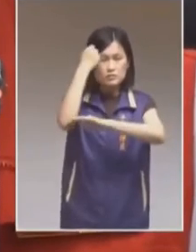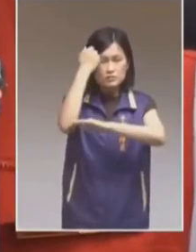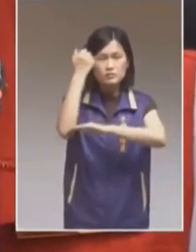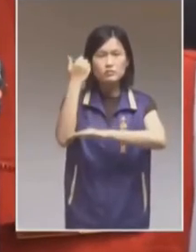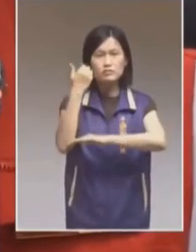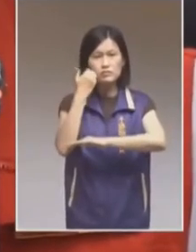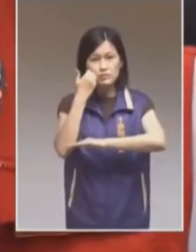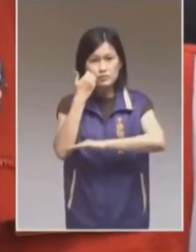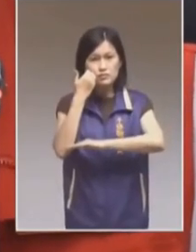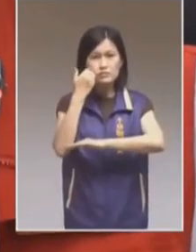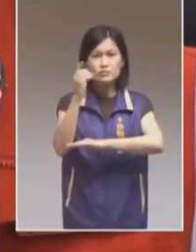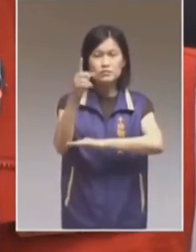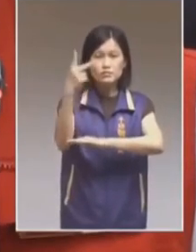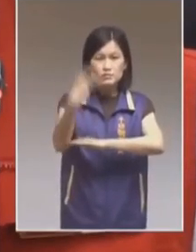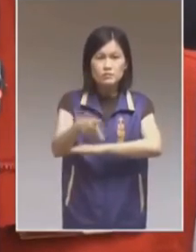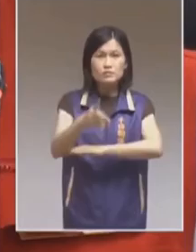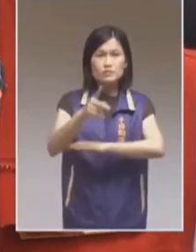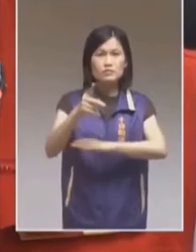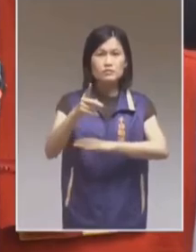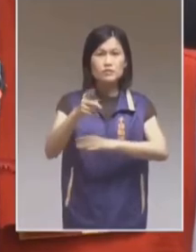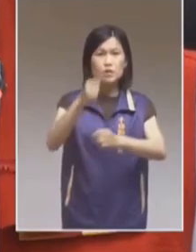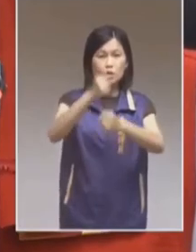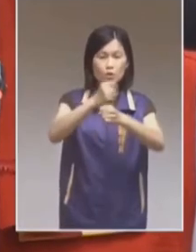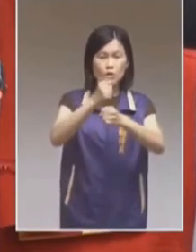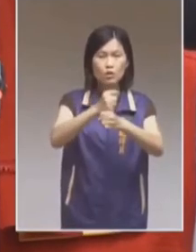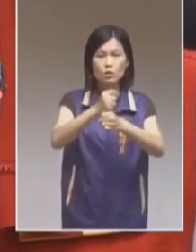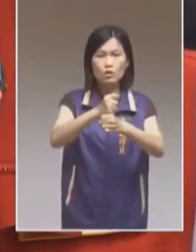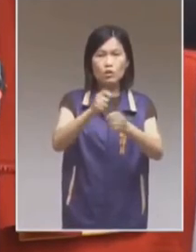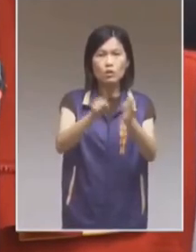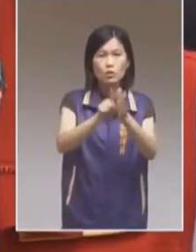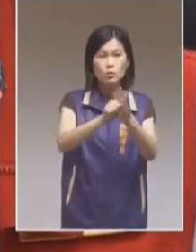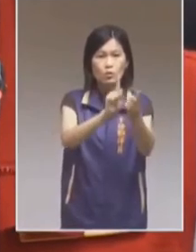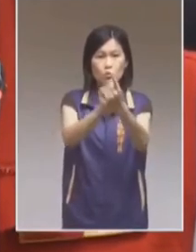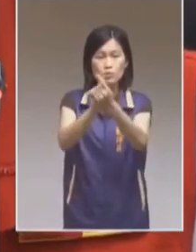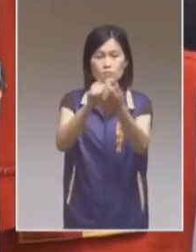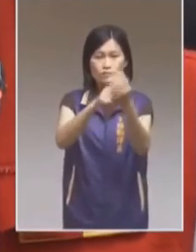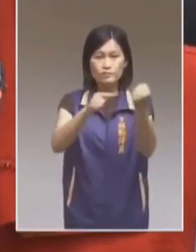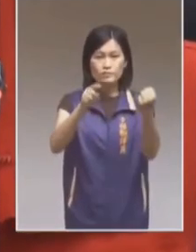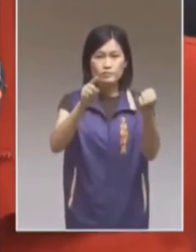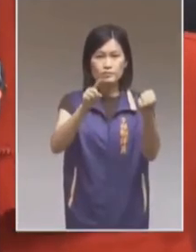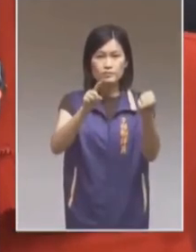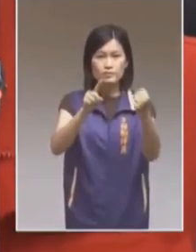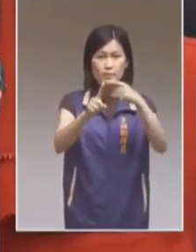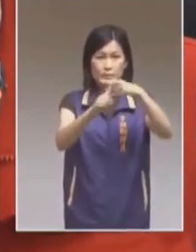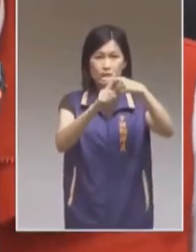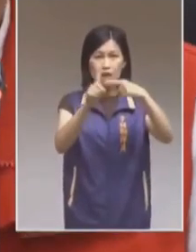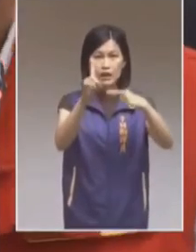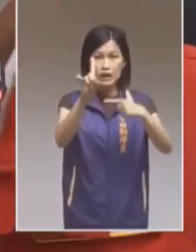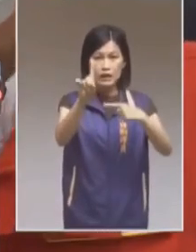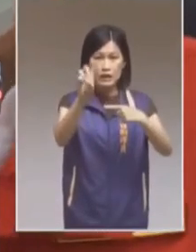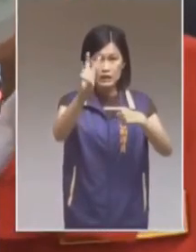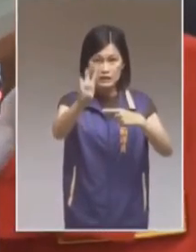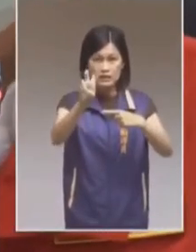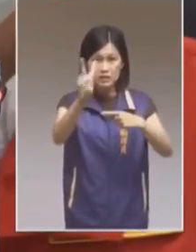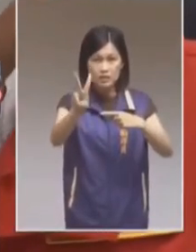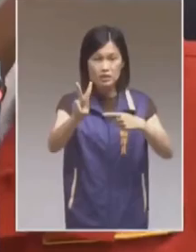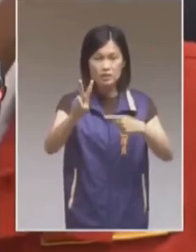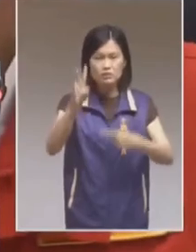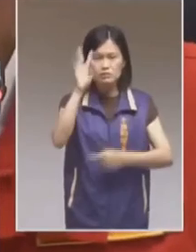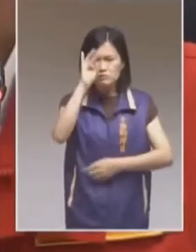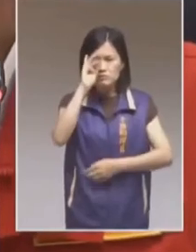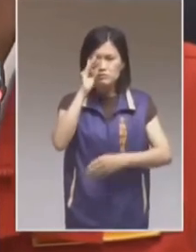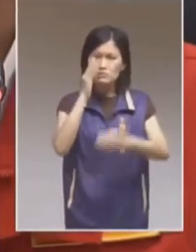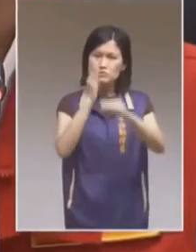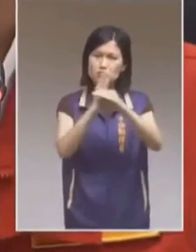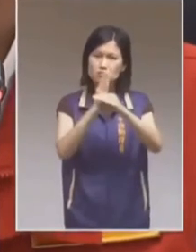啊，或者是他的啊同时的职场接触者等等，有32例啊。那复验中的有一例，那为什